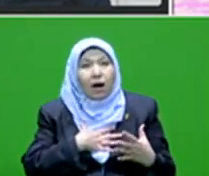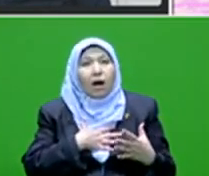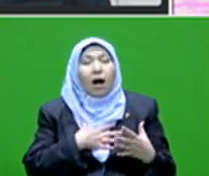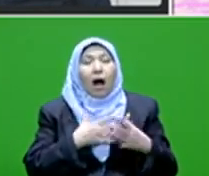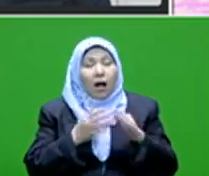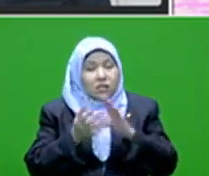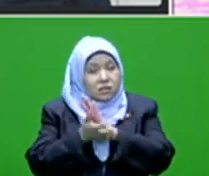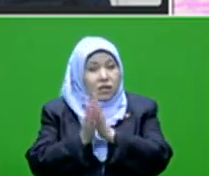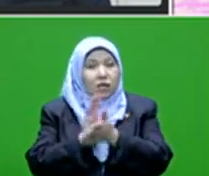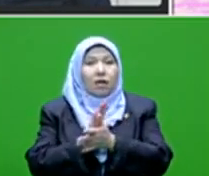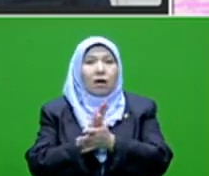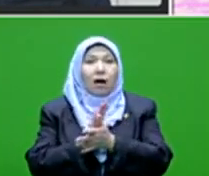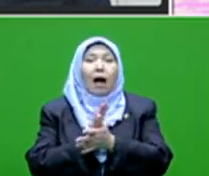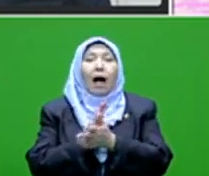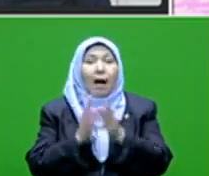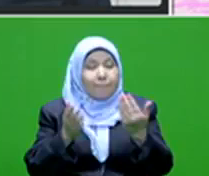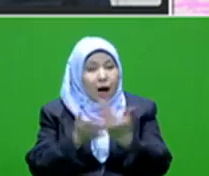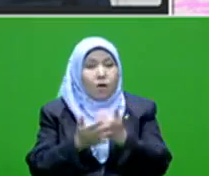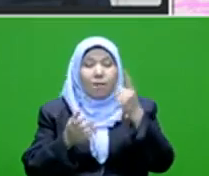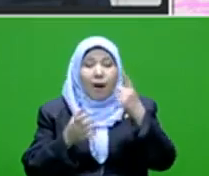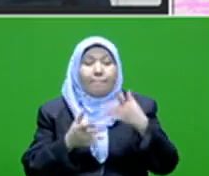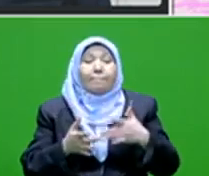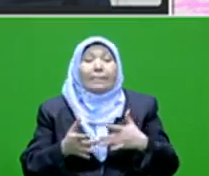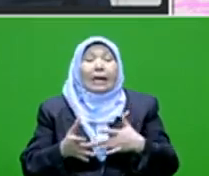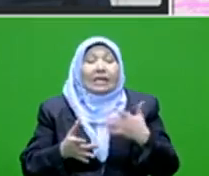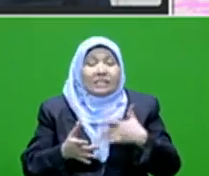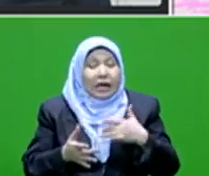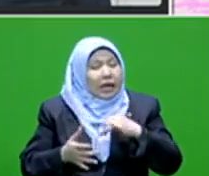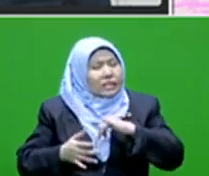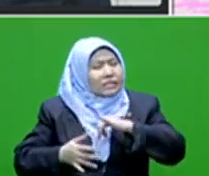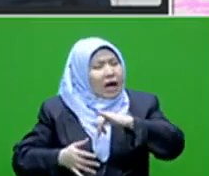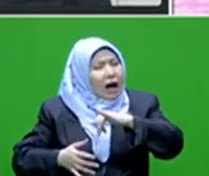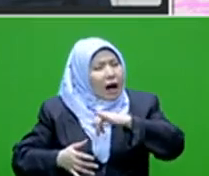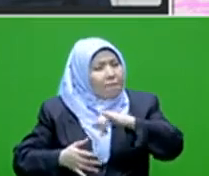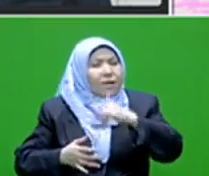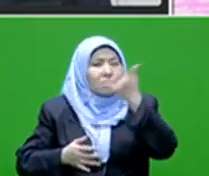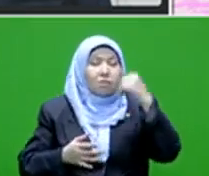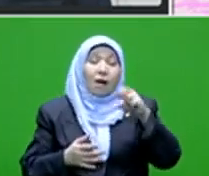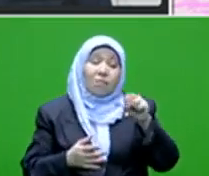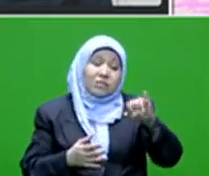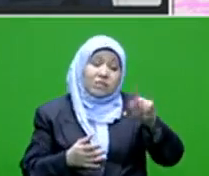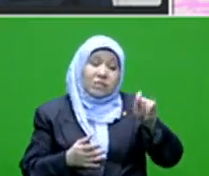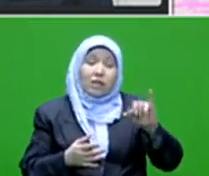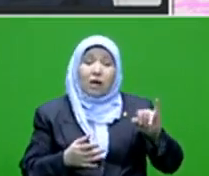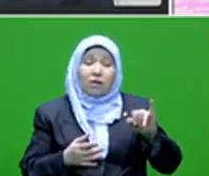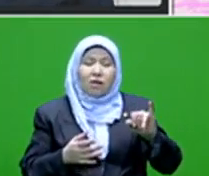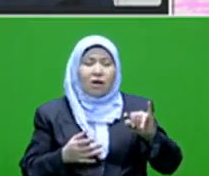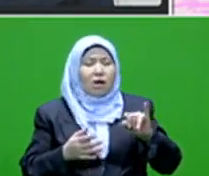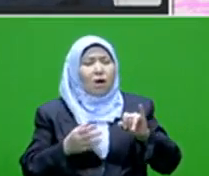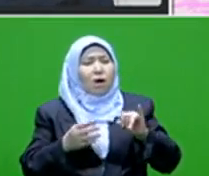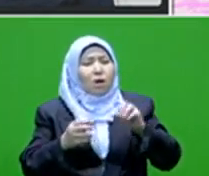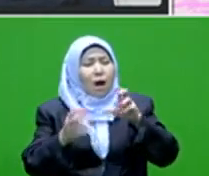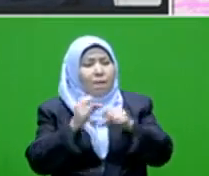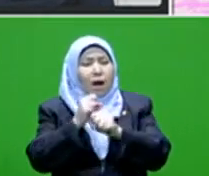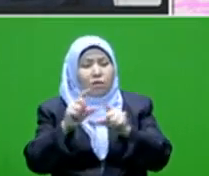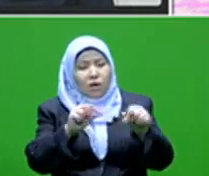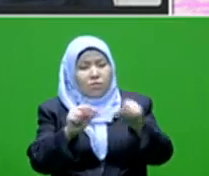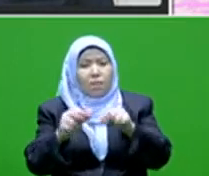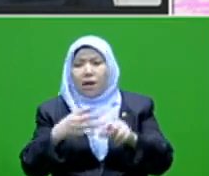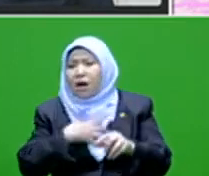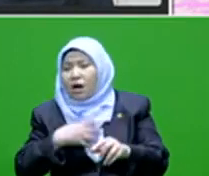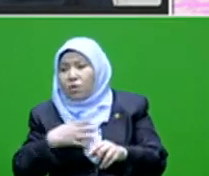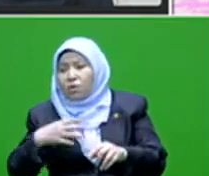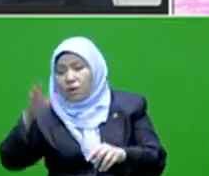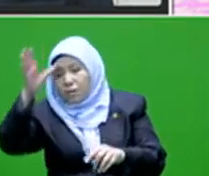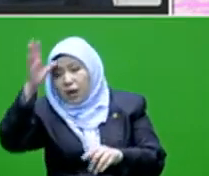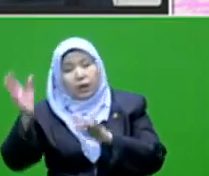lah dalam perasaan, baru dia faham perasaan yang sama. Sebab Siti Aisyah ketika dibelenggu fitnah, mengadu ke ayah pun, ayah kata